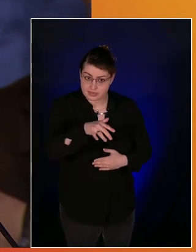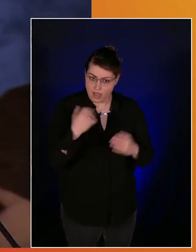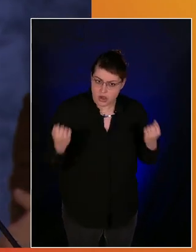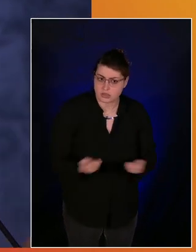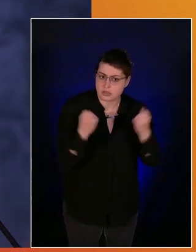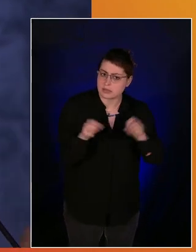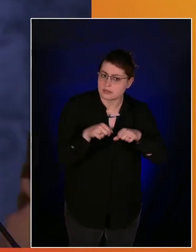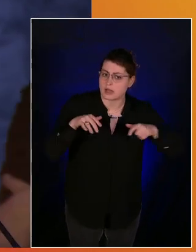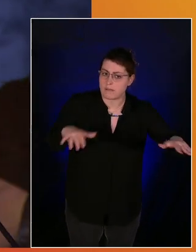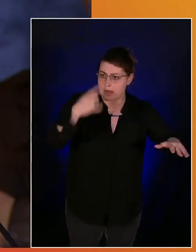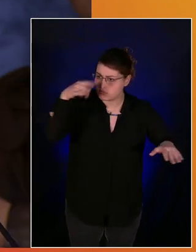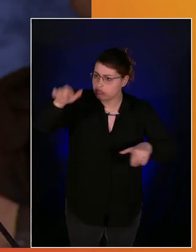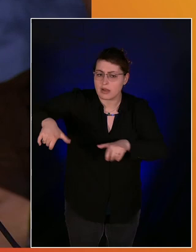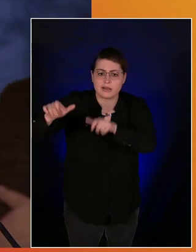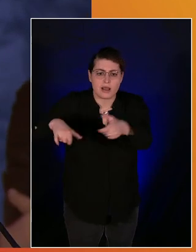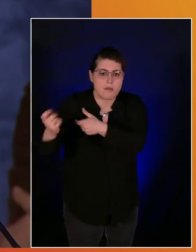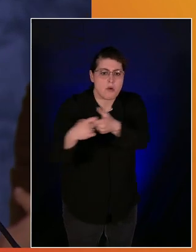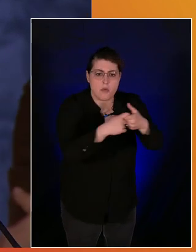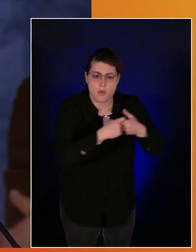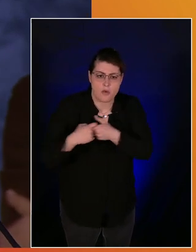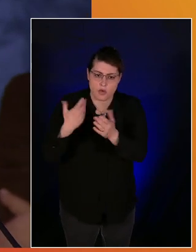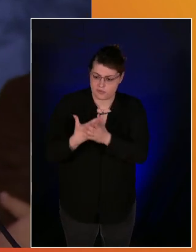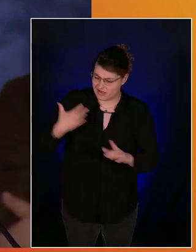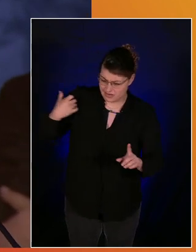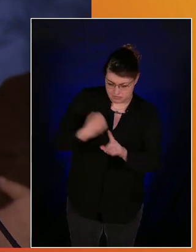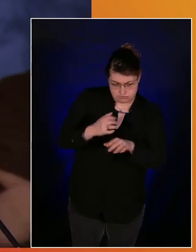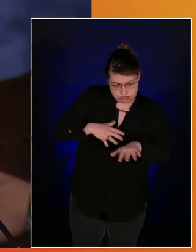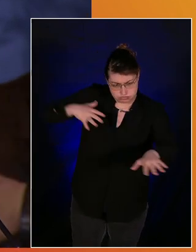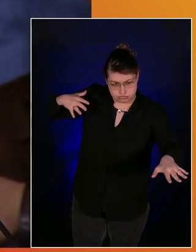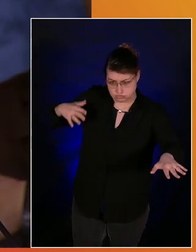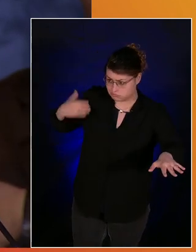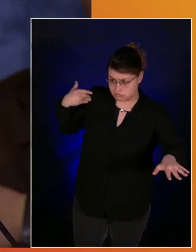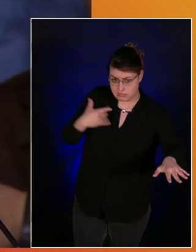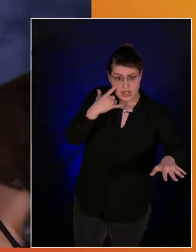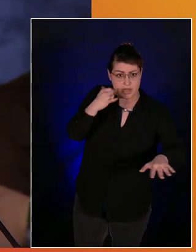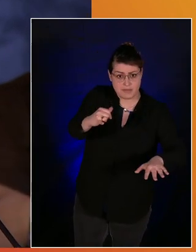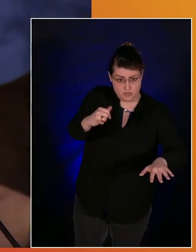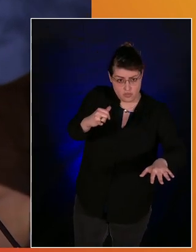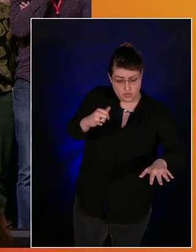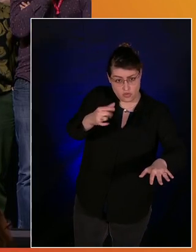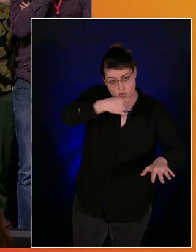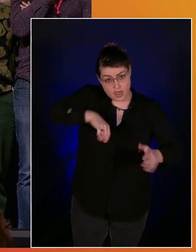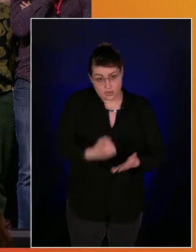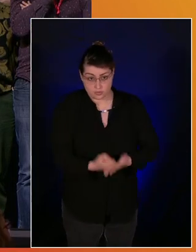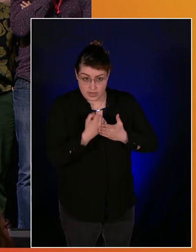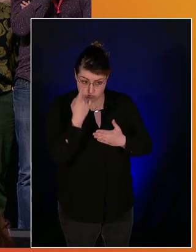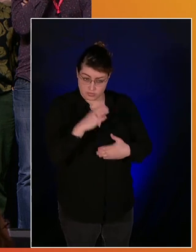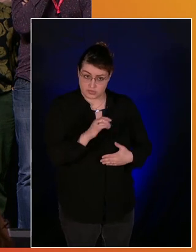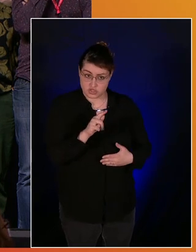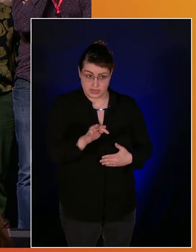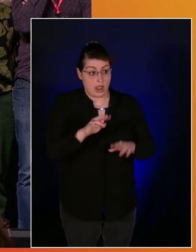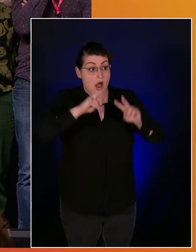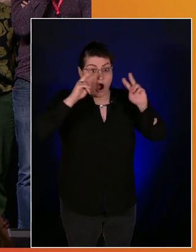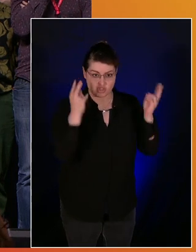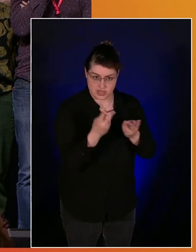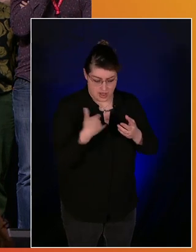de syndicalisation pour que cette lutte inédite qu'on traverse aujourd'hui, elle permette à la CGT, au syndicalisme en général,